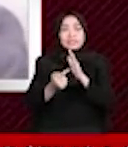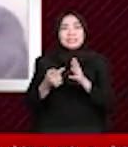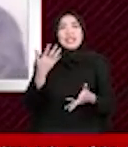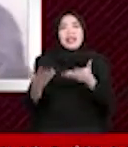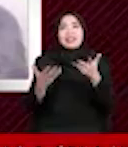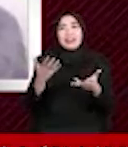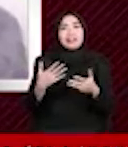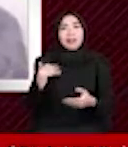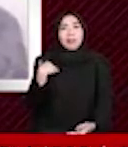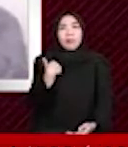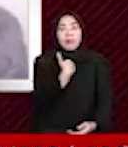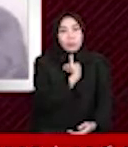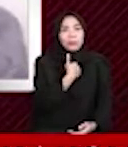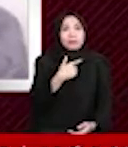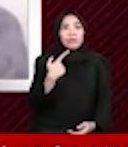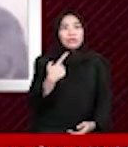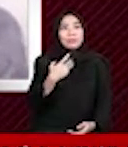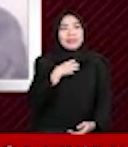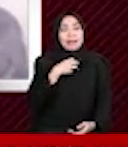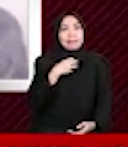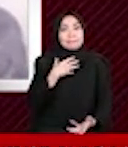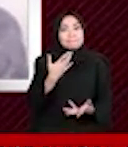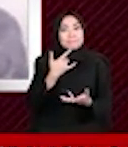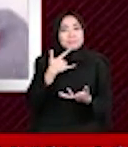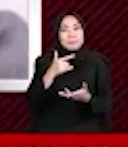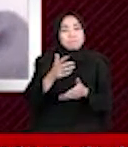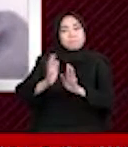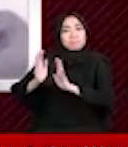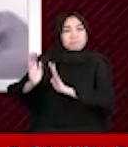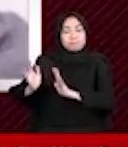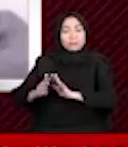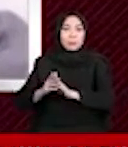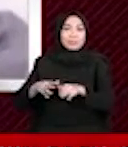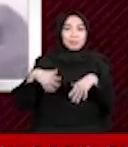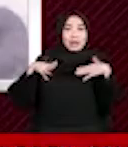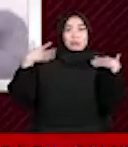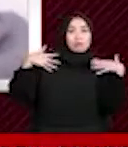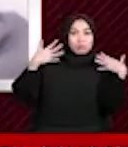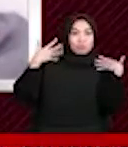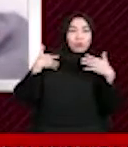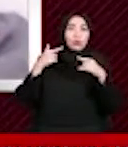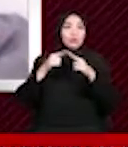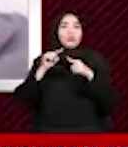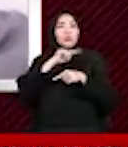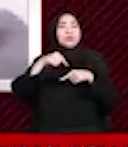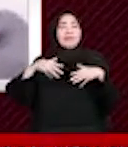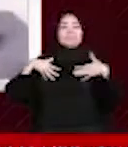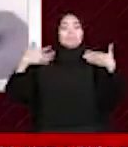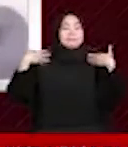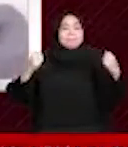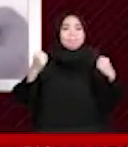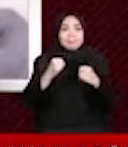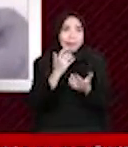kita gunakan itu sebagai sebuah upaya untuk tetap segar, tetap ceria, tetap dalam semangat